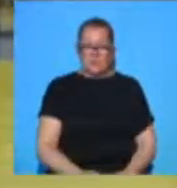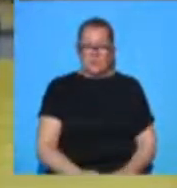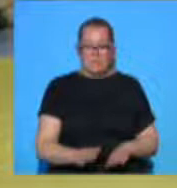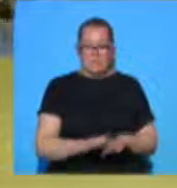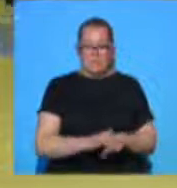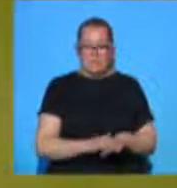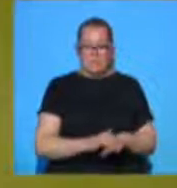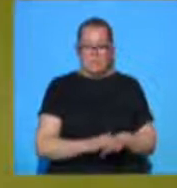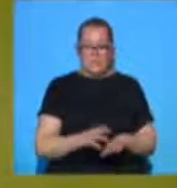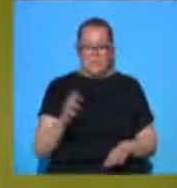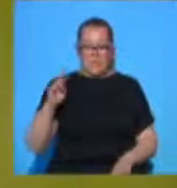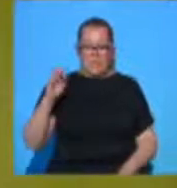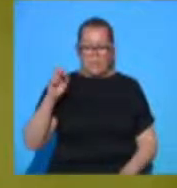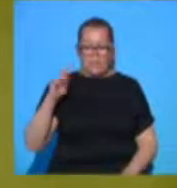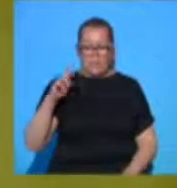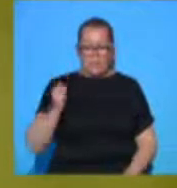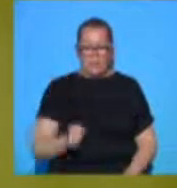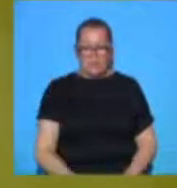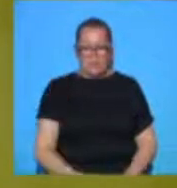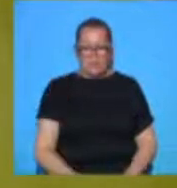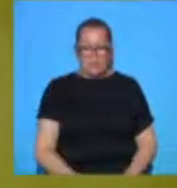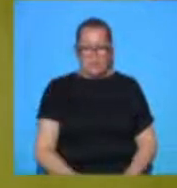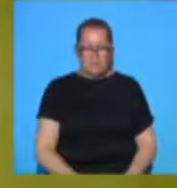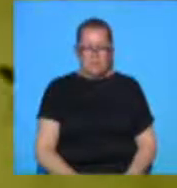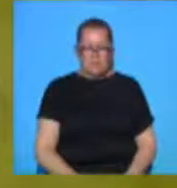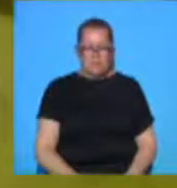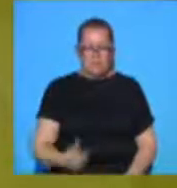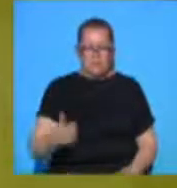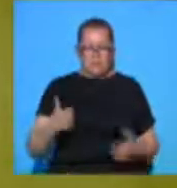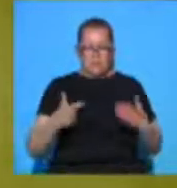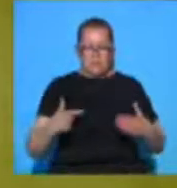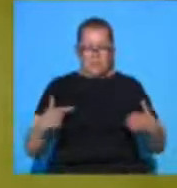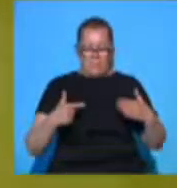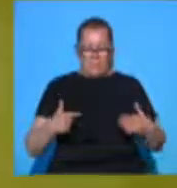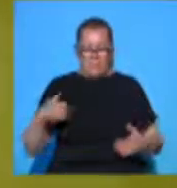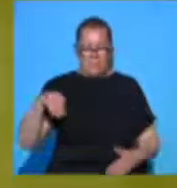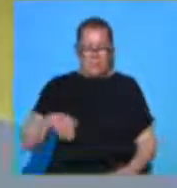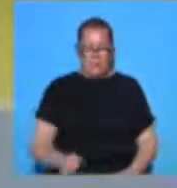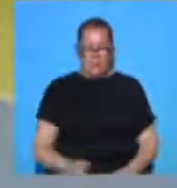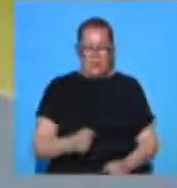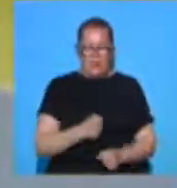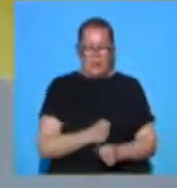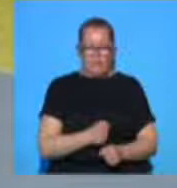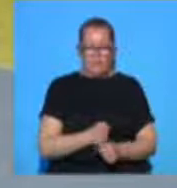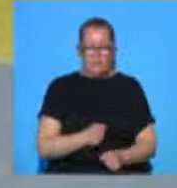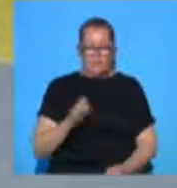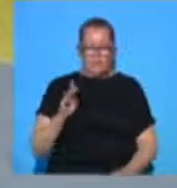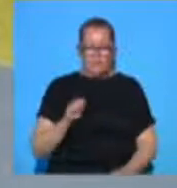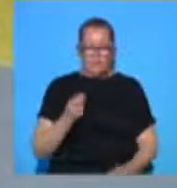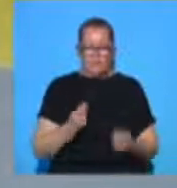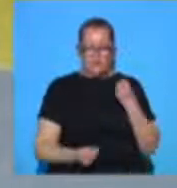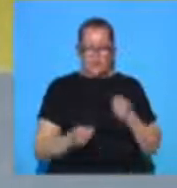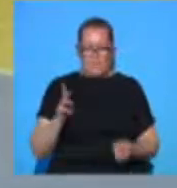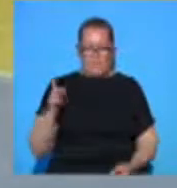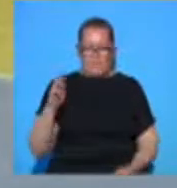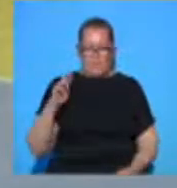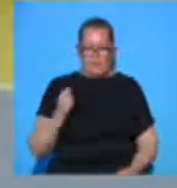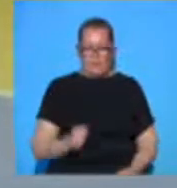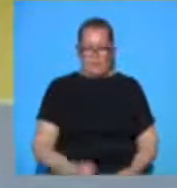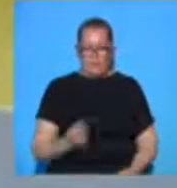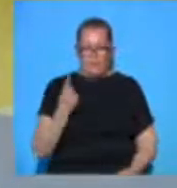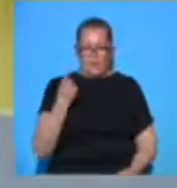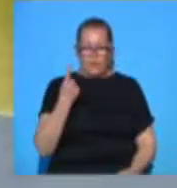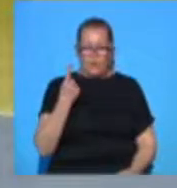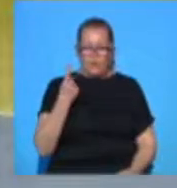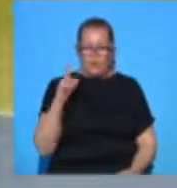păcate, ratările de multe ori neforțate, unele chiar din lovituri de la 7 metri, au făcut ca sportivele antrenate de Victorina Bora să intre la vestiare cu doar